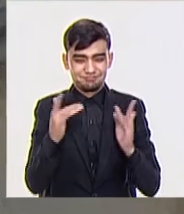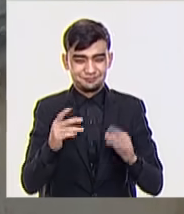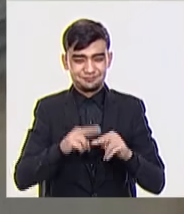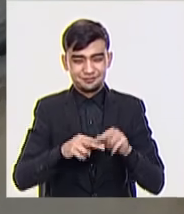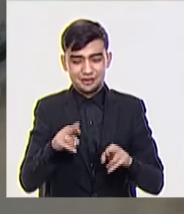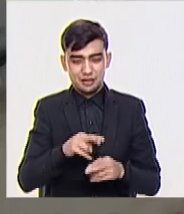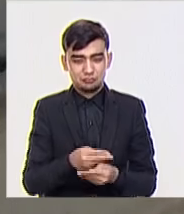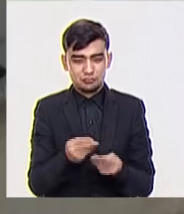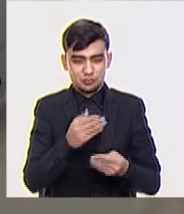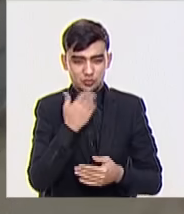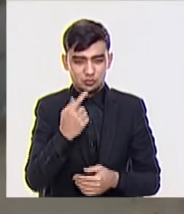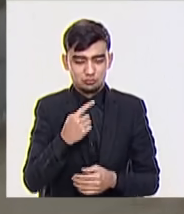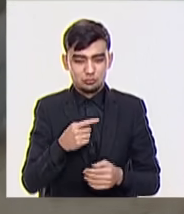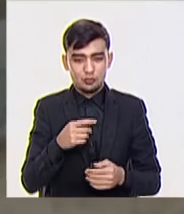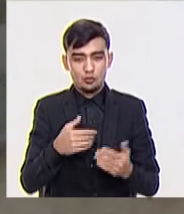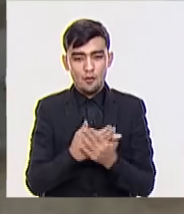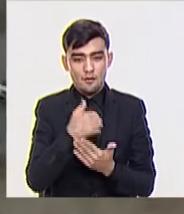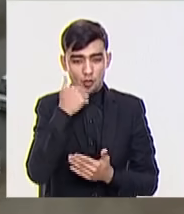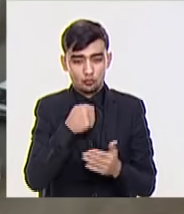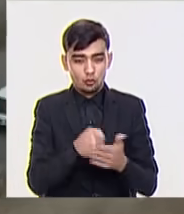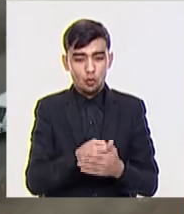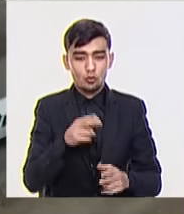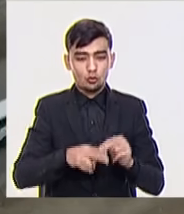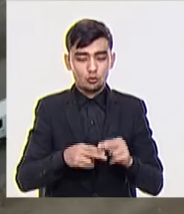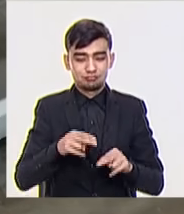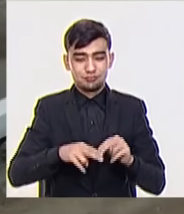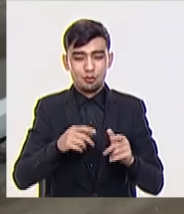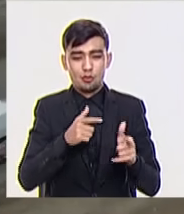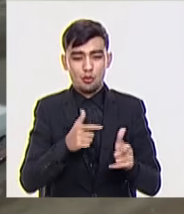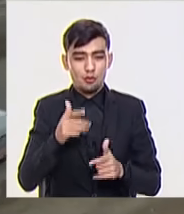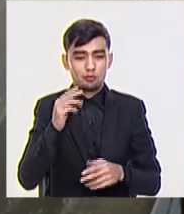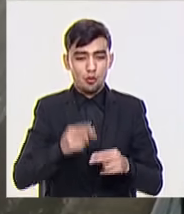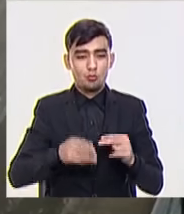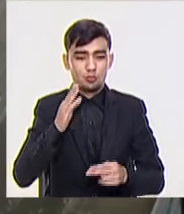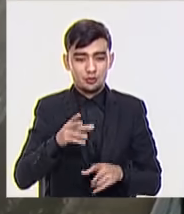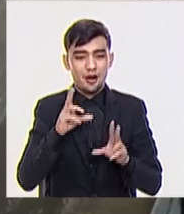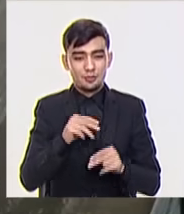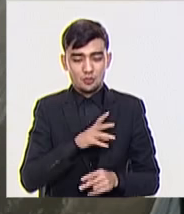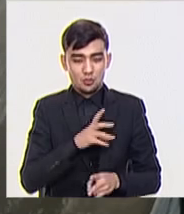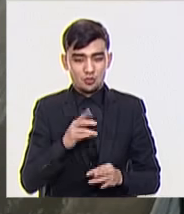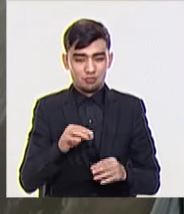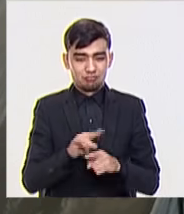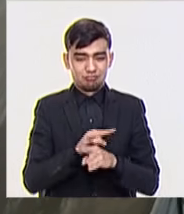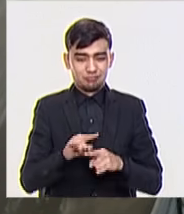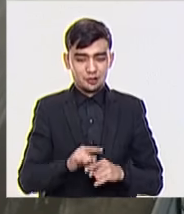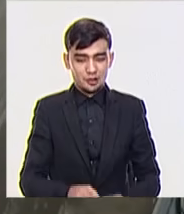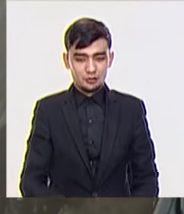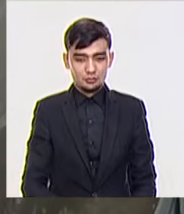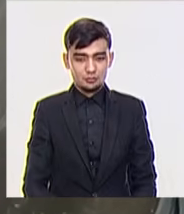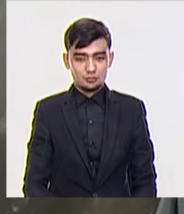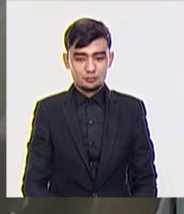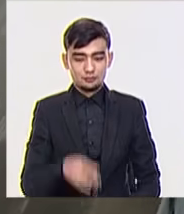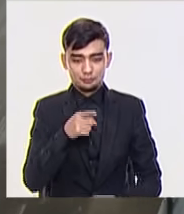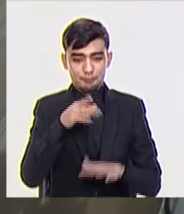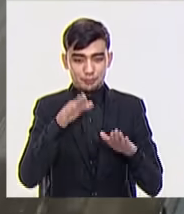қолданысқа берілмеді. Жаңа жылға дейін құрылыс жұмыстары аяқталады деген шенеуніктердің уәдесі жалған боп шықты. Көліктер